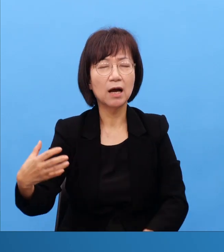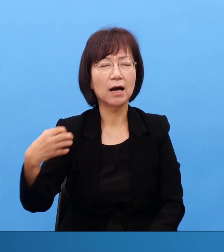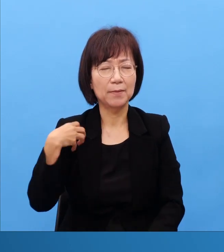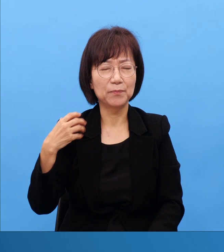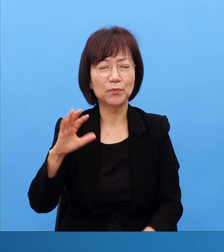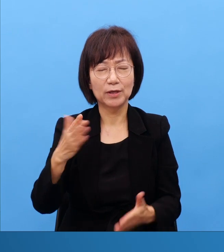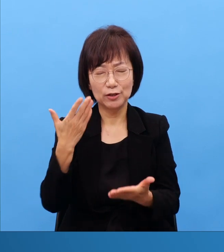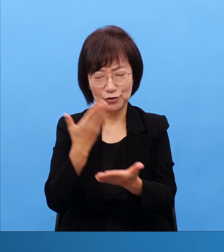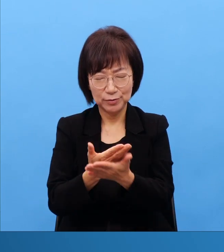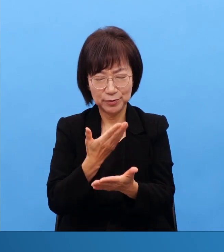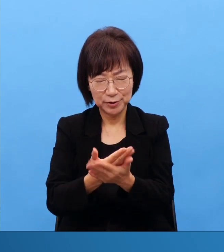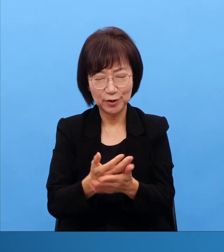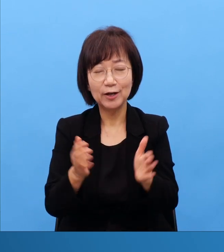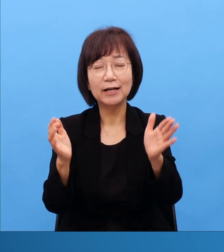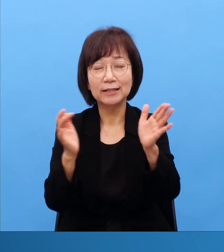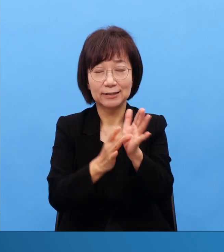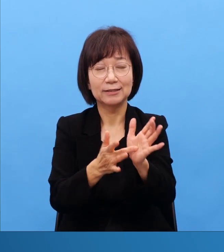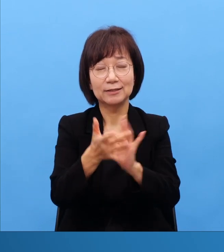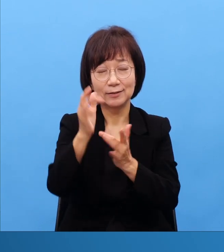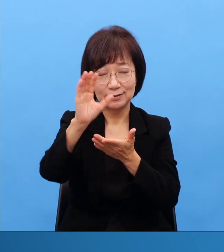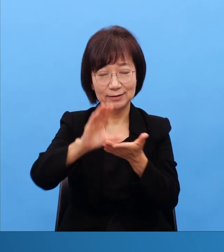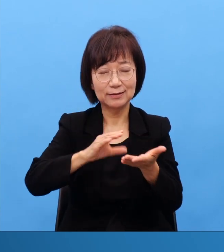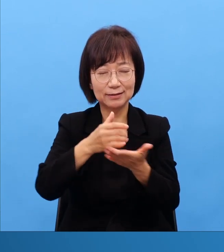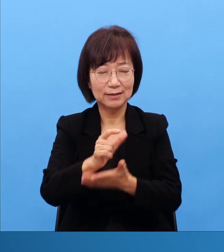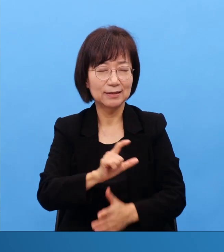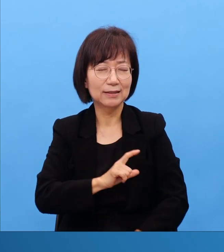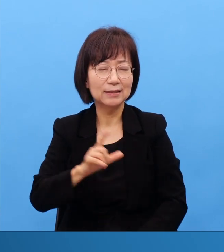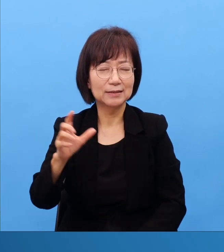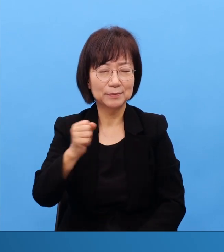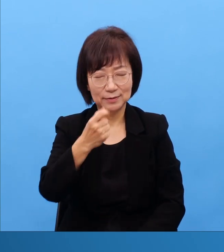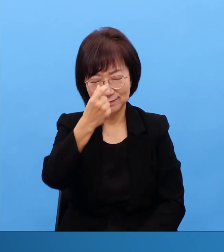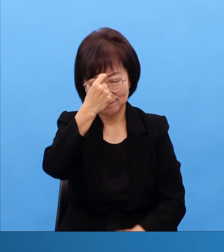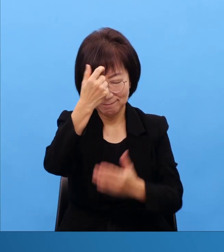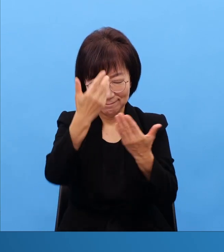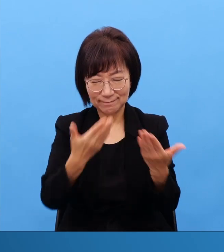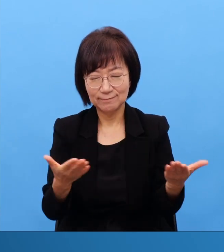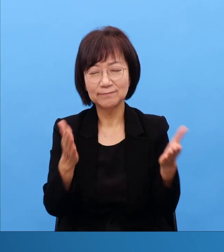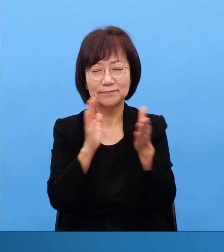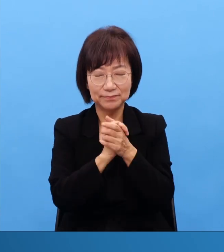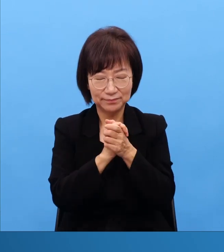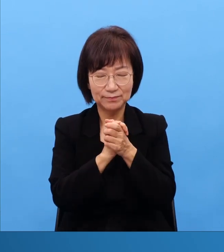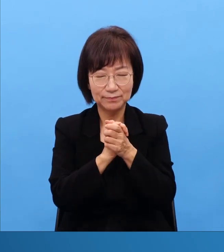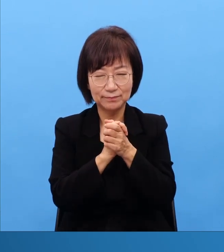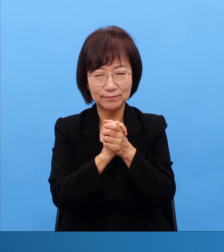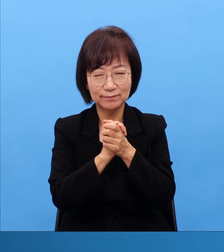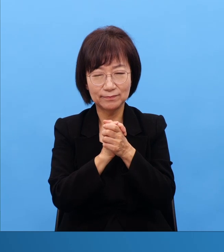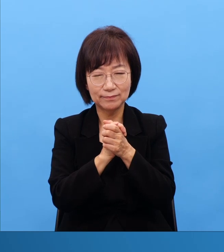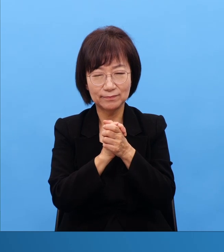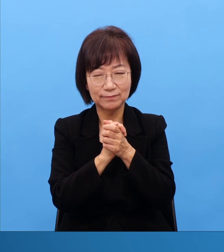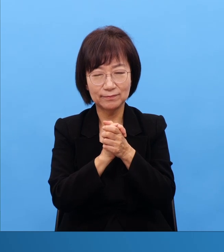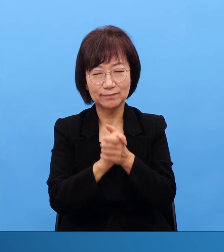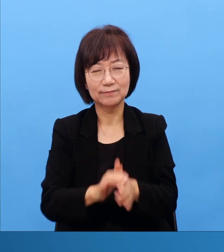that. 예수 그리스도 이름으로 기도하옵나이다. In Jesus Christ's name we pray. Amen. Amen.